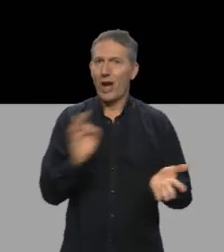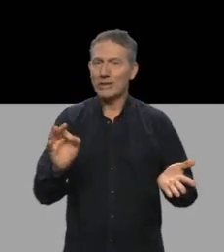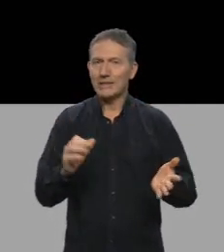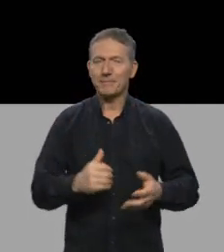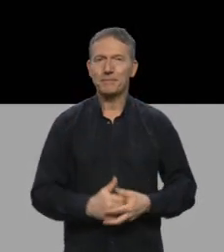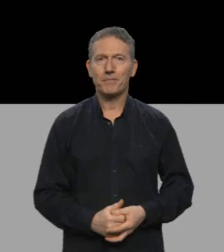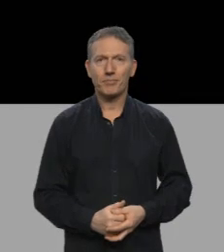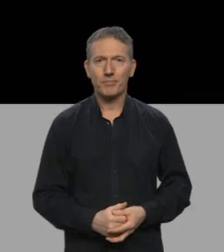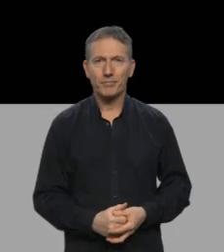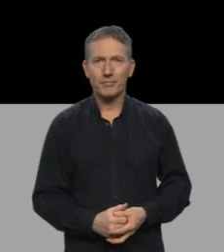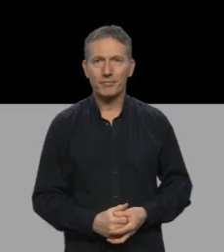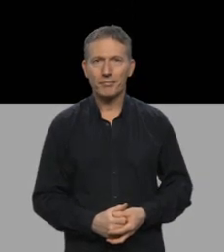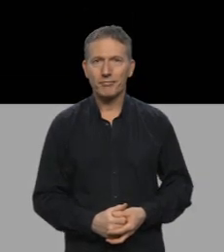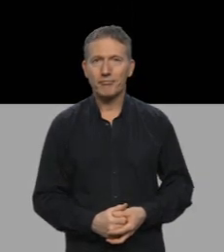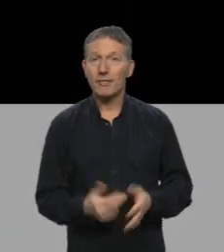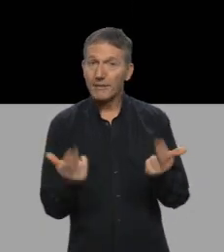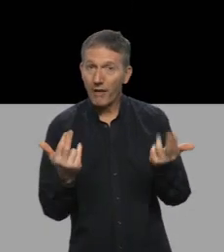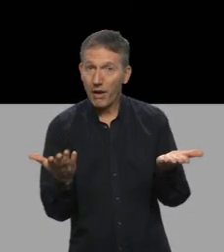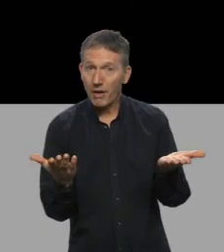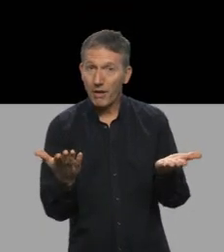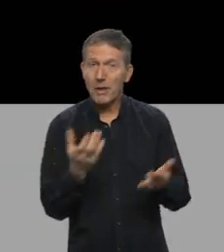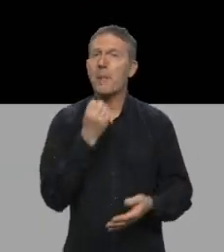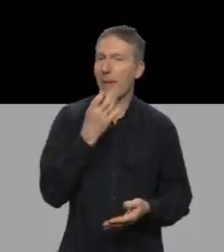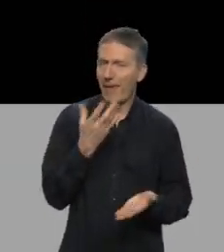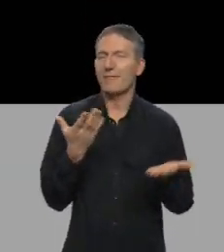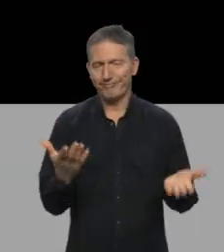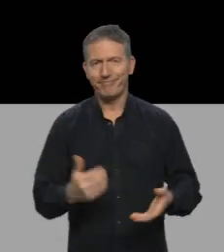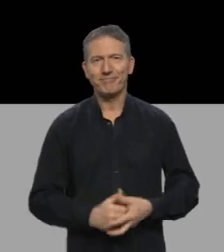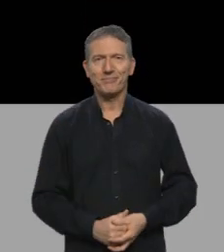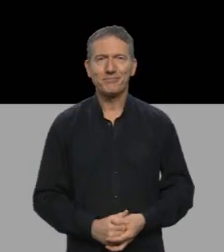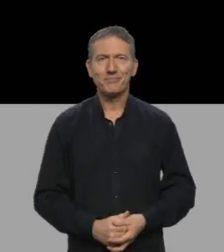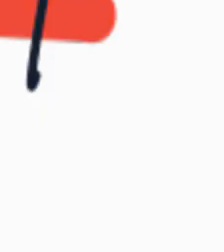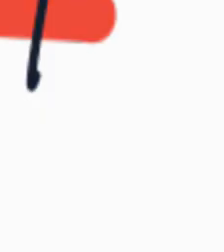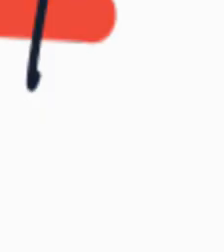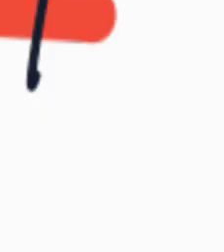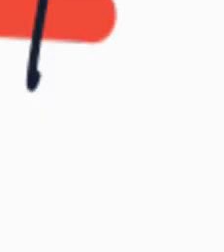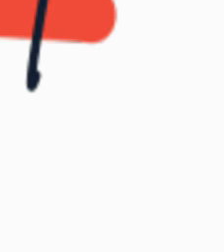vive la France. Ça va aller? Très bien. Voilà.